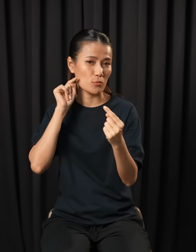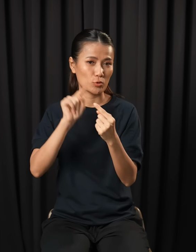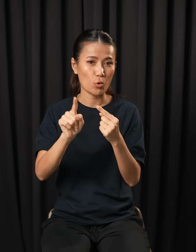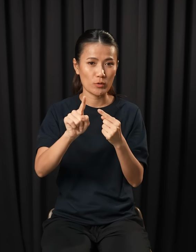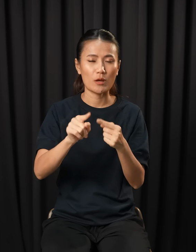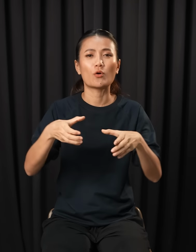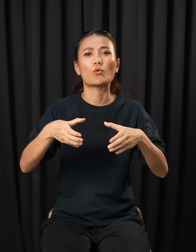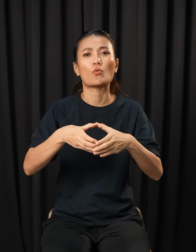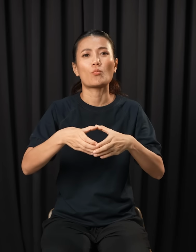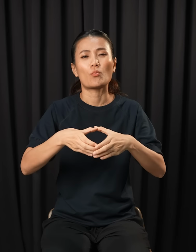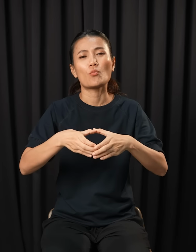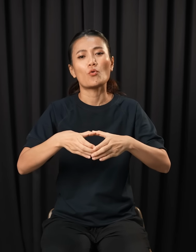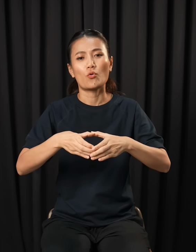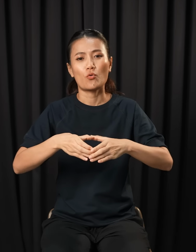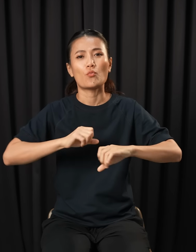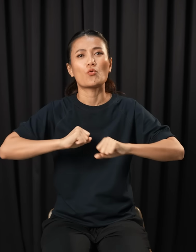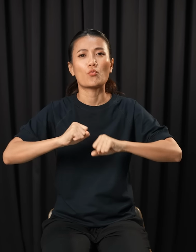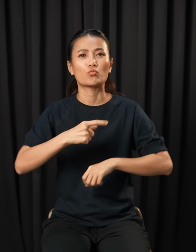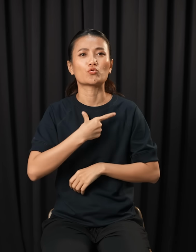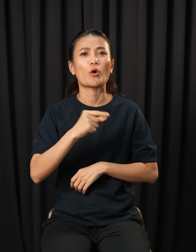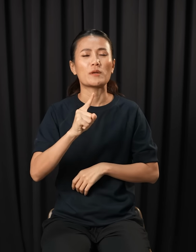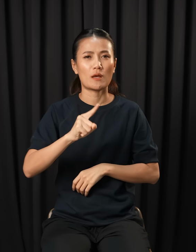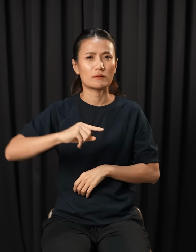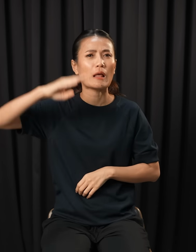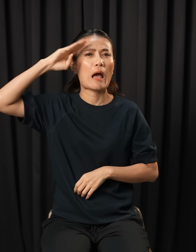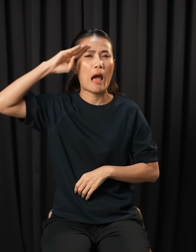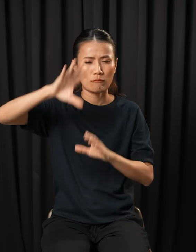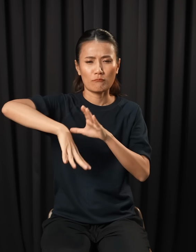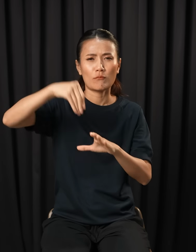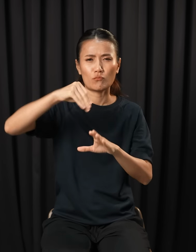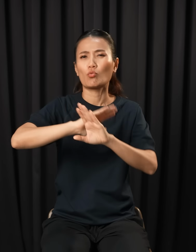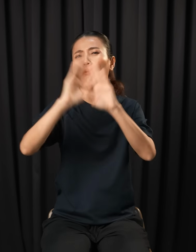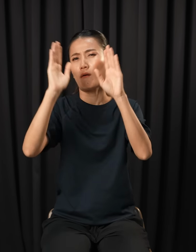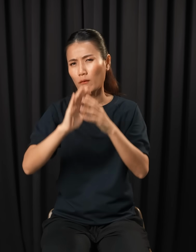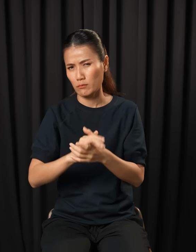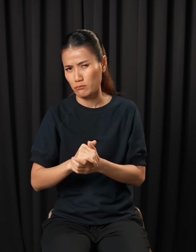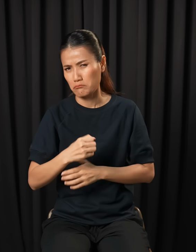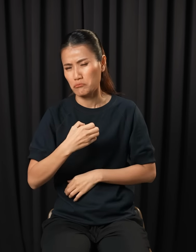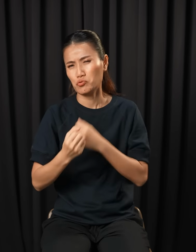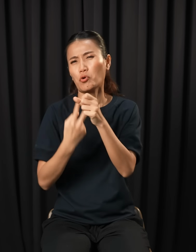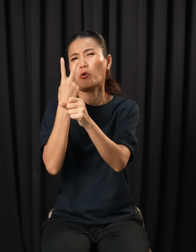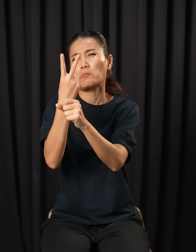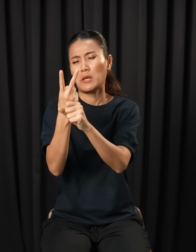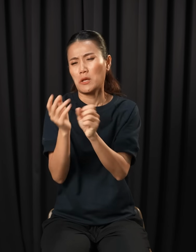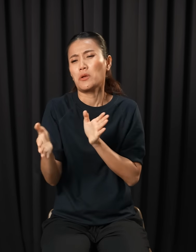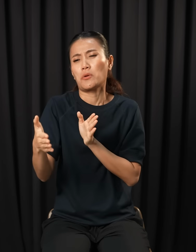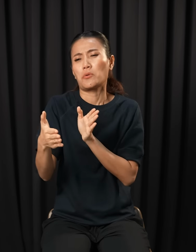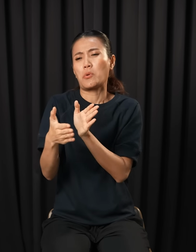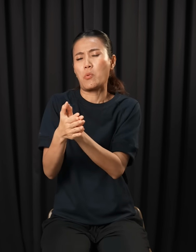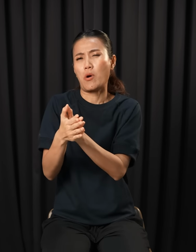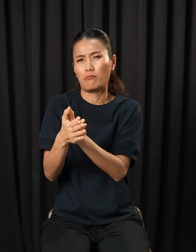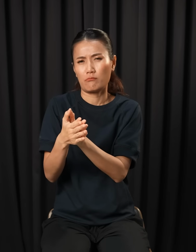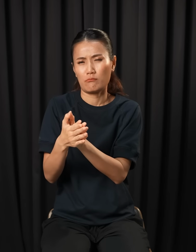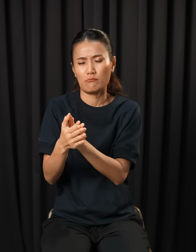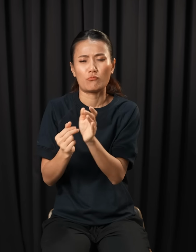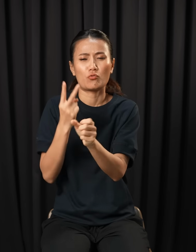ยบายที่เป็นลายเซ็นของพรรคเลยแล้วก็ตรงกับกลุ่มโบสเตอร์มากที่สุดนะครับถ้าเป็นกลุ่มคนรุ่นใหม่ที่ชอบที่สุดเนี่ยก็ยกเลิกเกณฑ์ทหารแน่นอนไม่มีใครอยาก